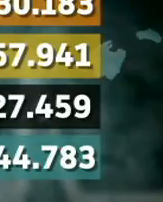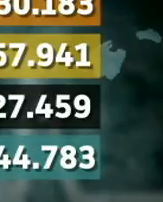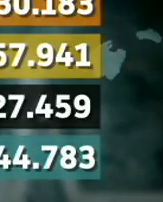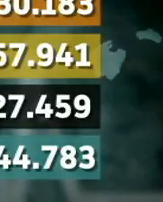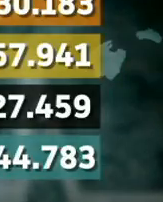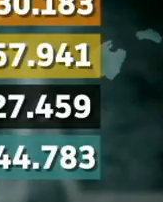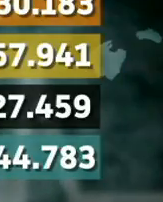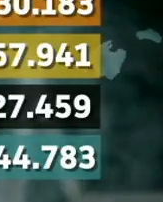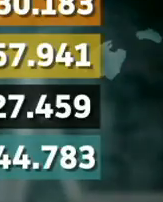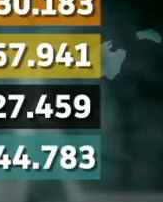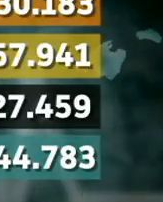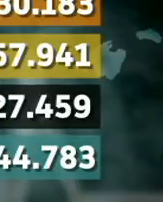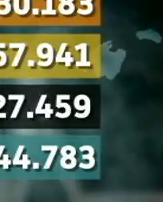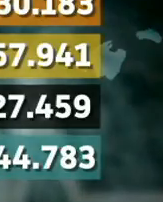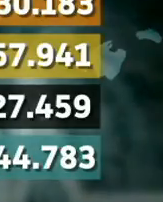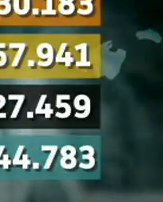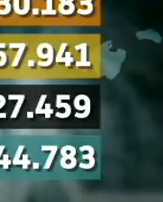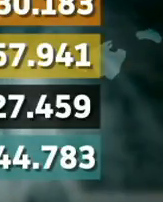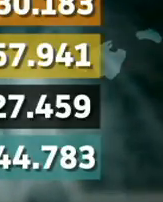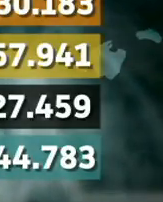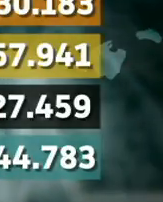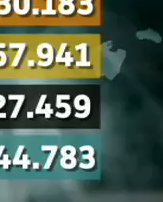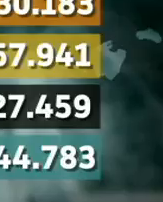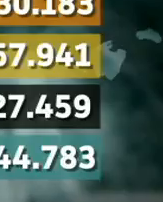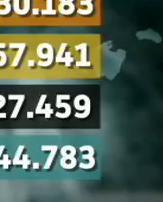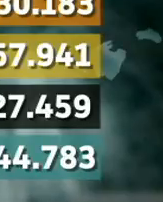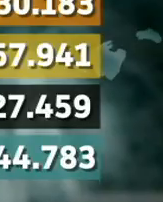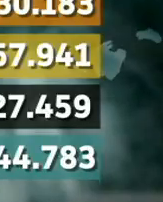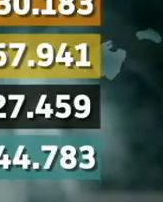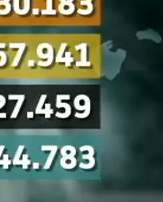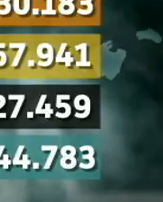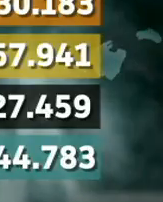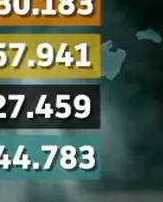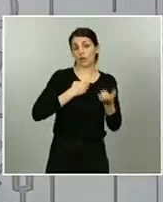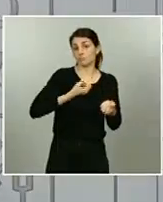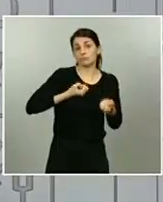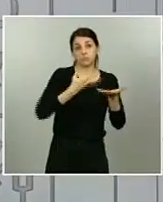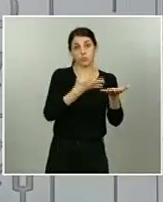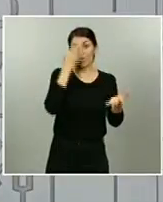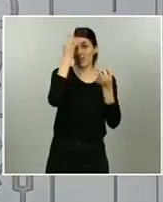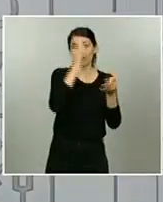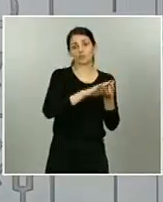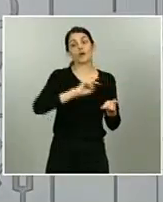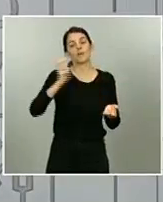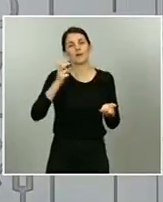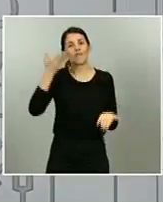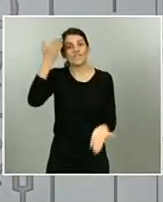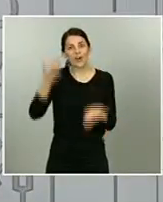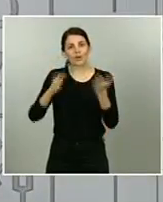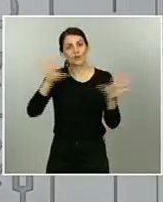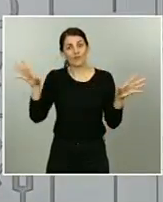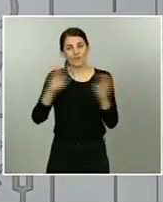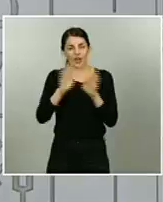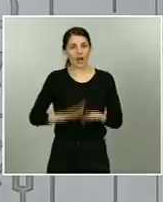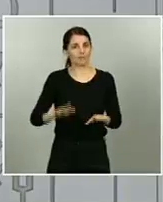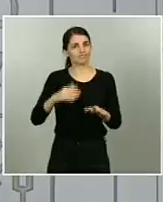la malaltia. L'evolució és l'esperada, però Sanitat demana que no s'abaixi la guàrdia. El riesgo de un rebrote está